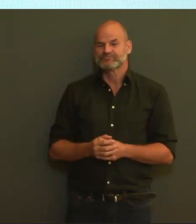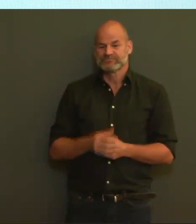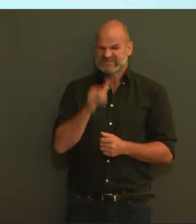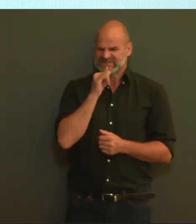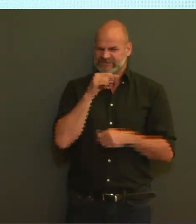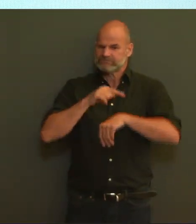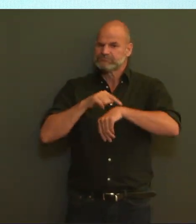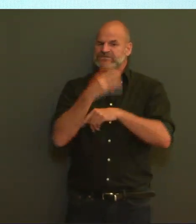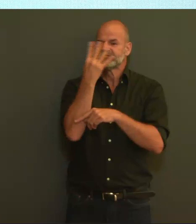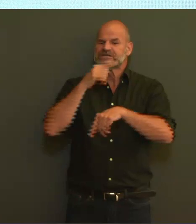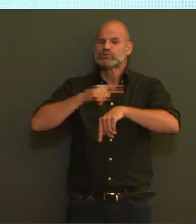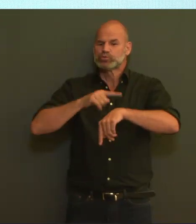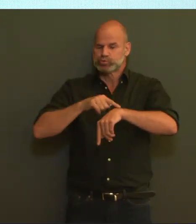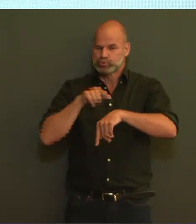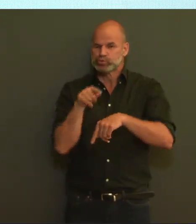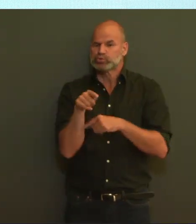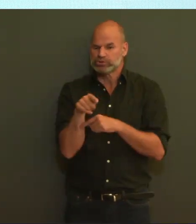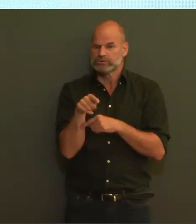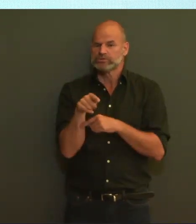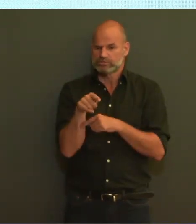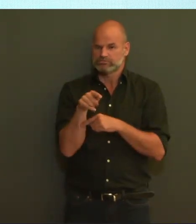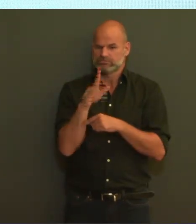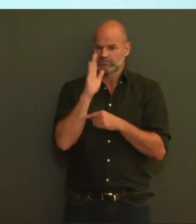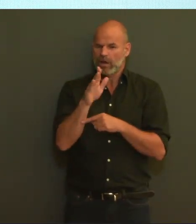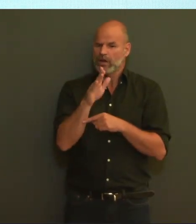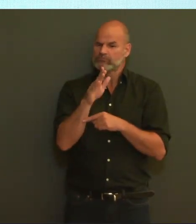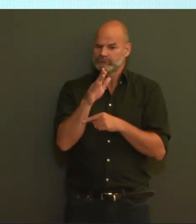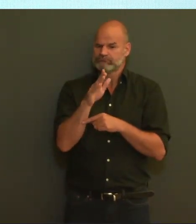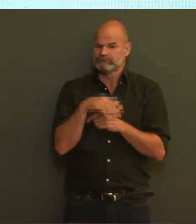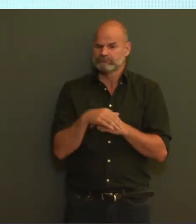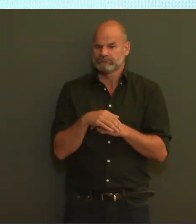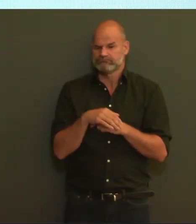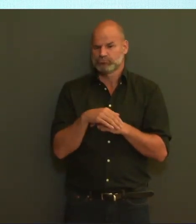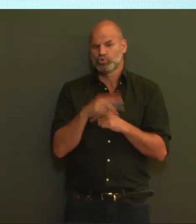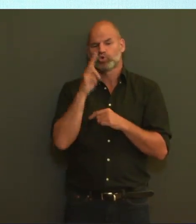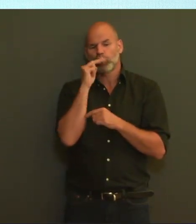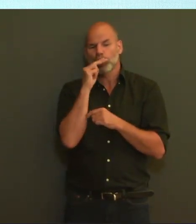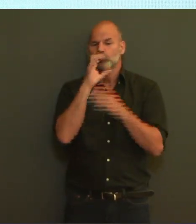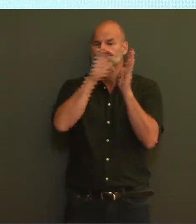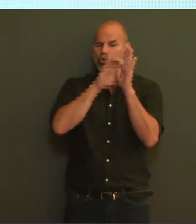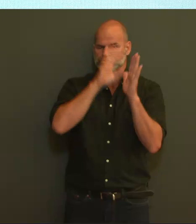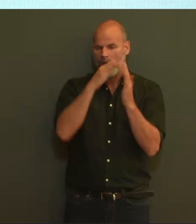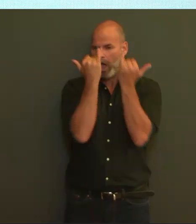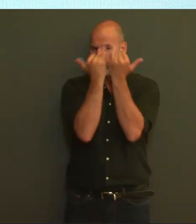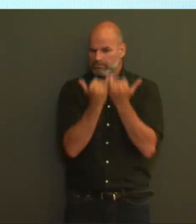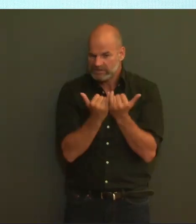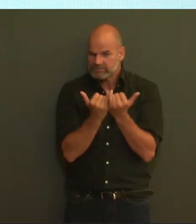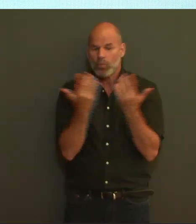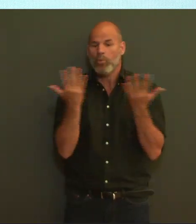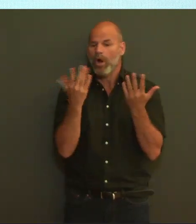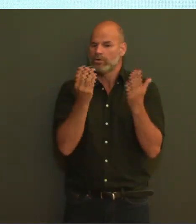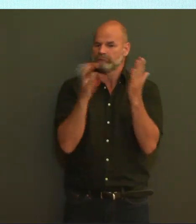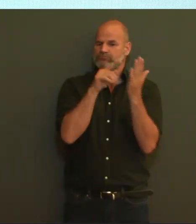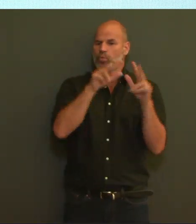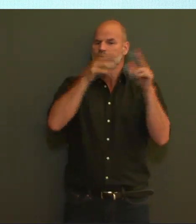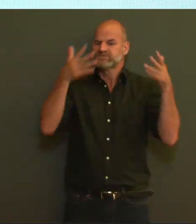zullen aangepast worden op de website van Buitenlandse Zaken. Zoals u weet raden we af om naar een oranje zone af